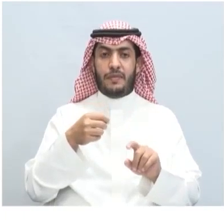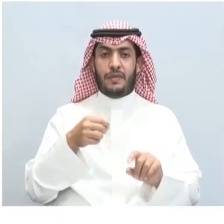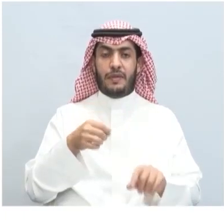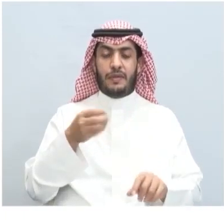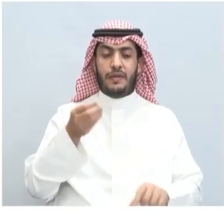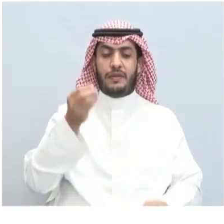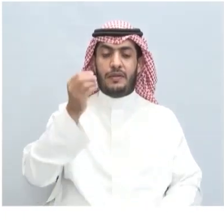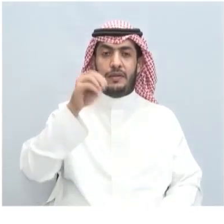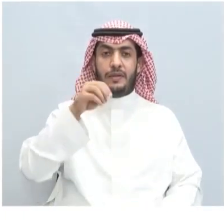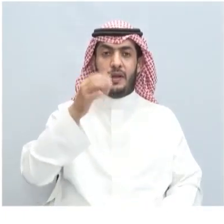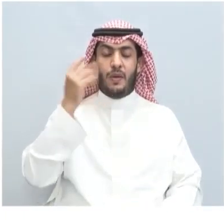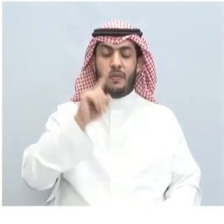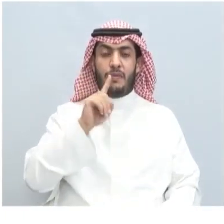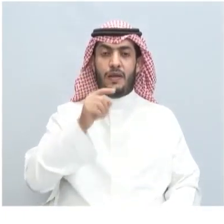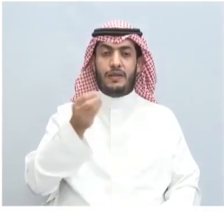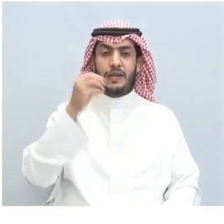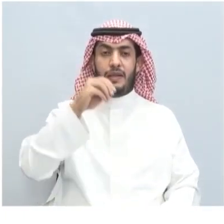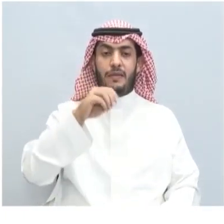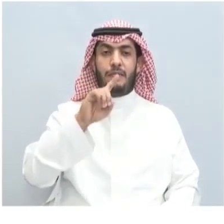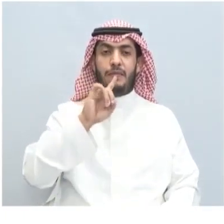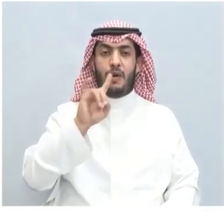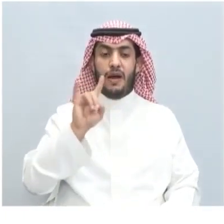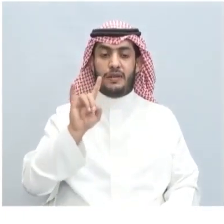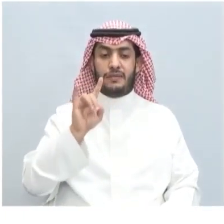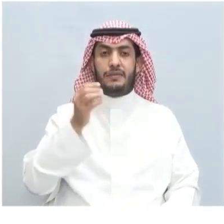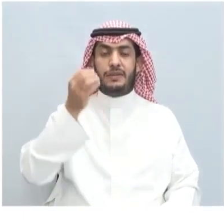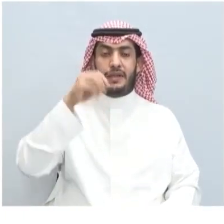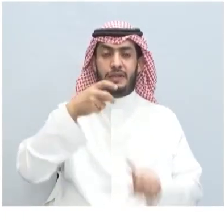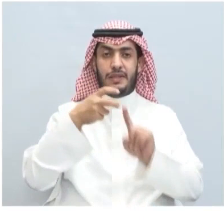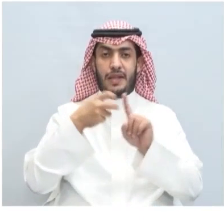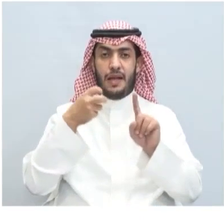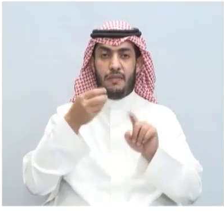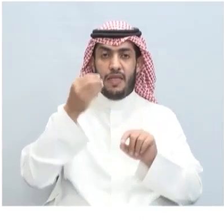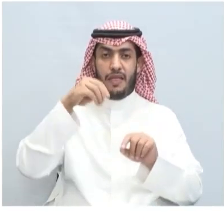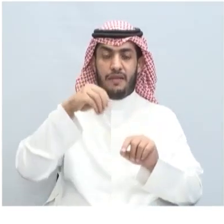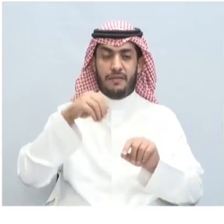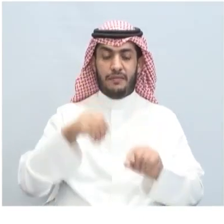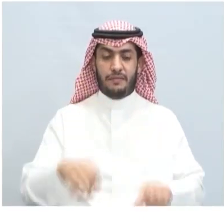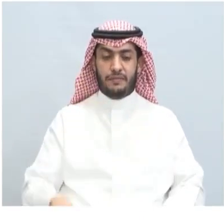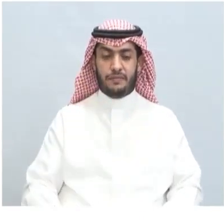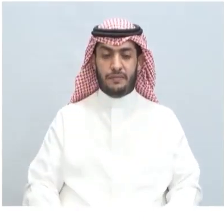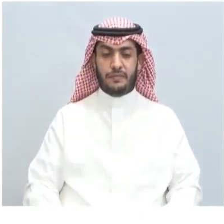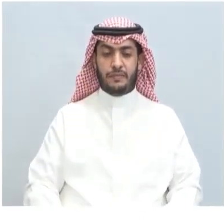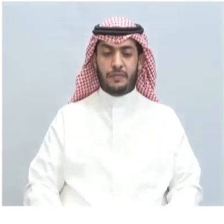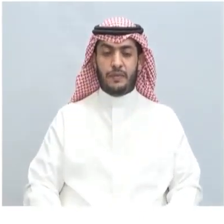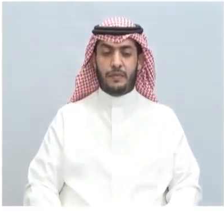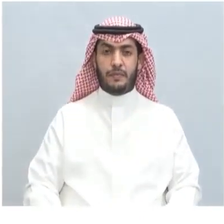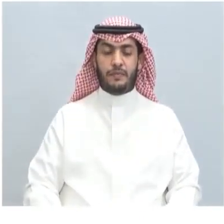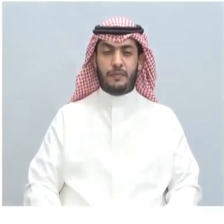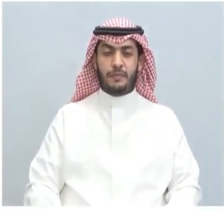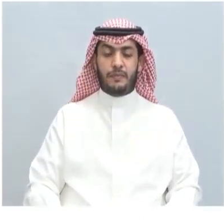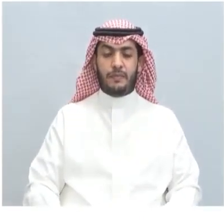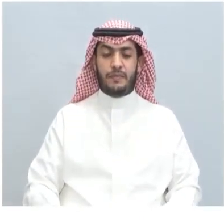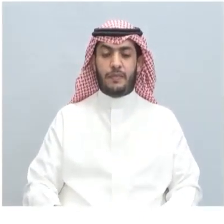كم كان 100 واصبح 110 بزياده 10 اسهم اضافيه من خلال التوزيعات ومع ذلك